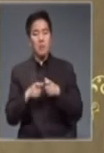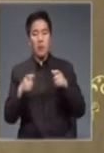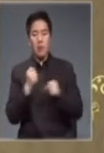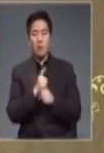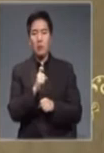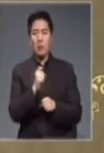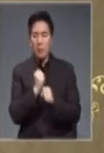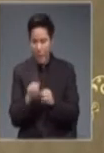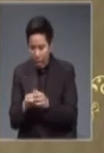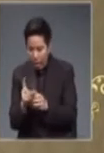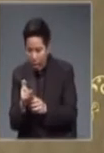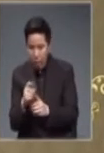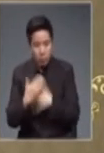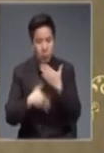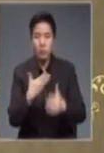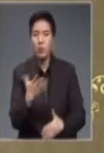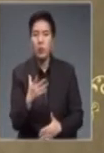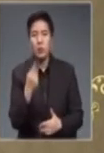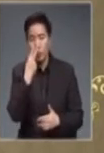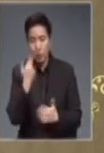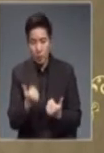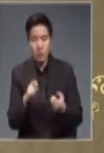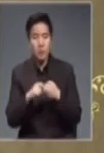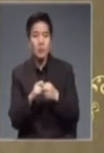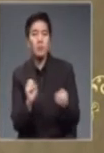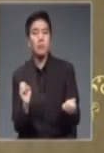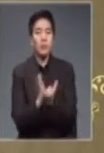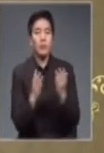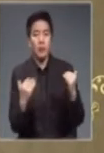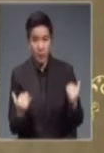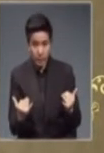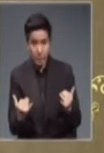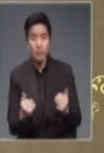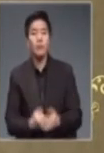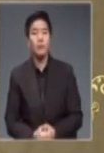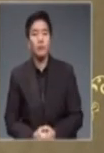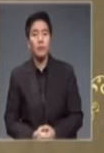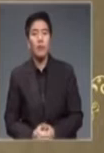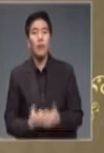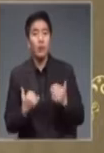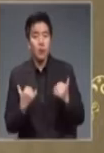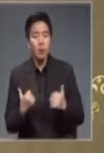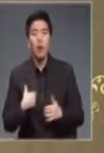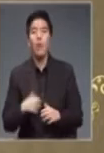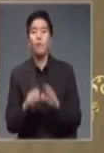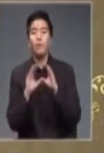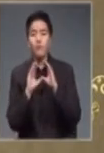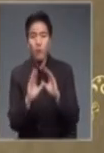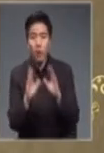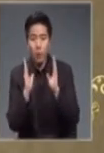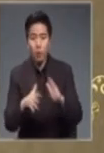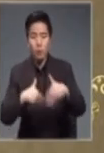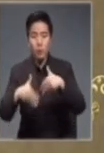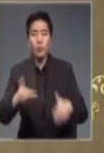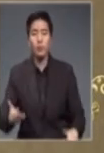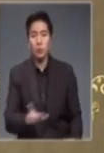ของเจ้าหน้าที่ข้าราชการและวิธีบริหารราชการแผ่นดินรวมทั้ง การจัดทำโครงสร้างใหม่ๆเพื่อจะเสริมสร้างขีด